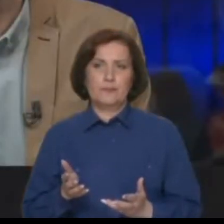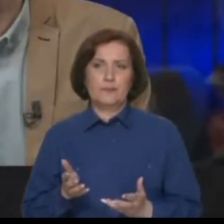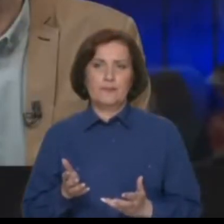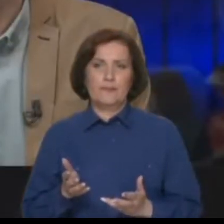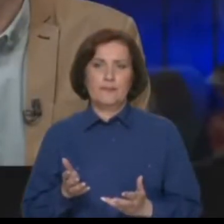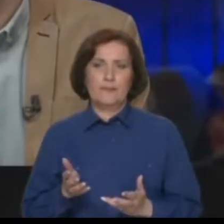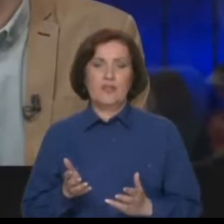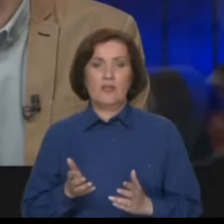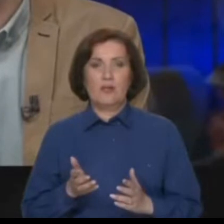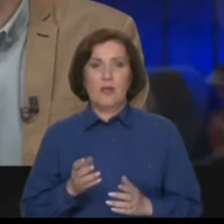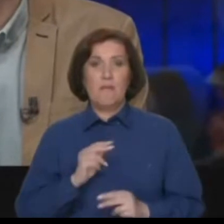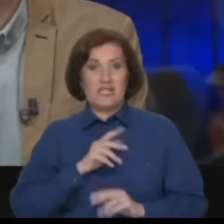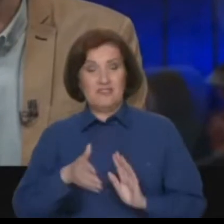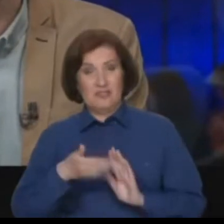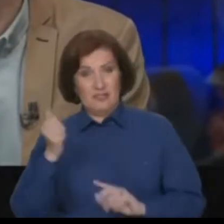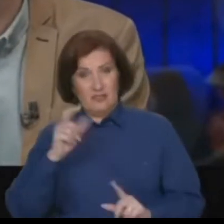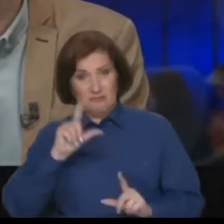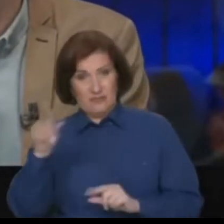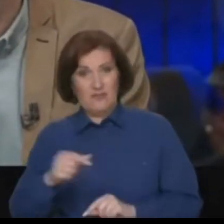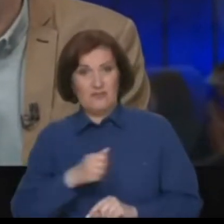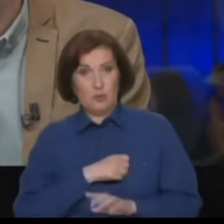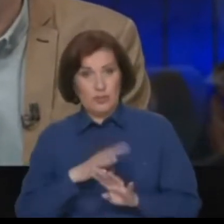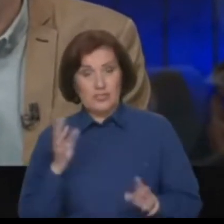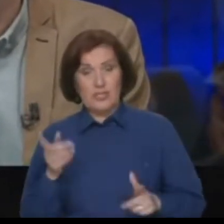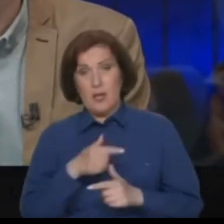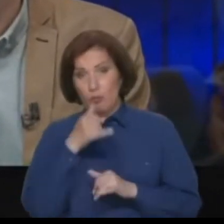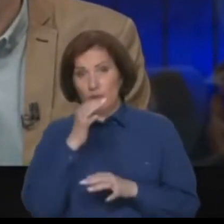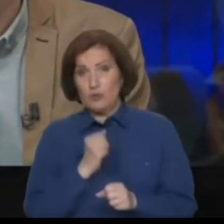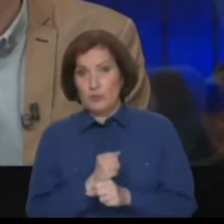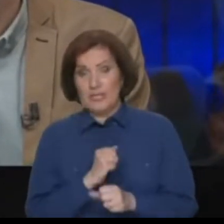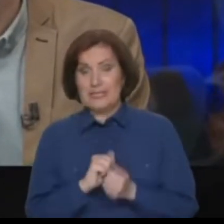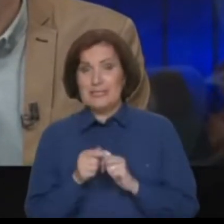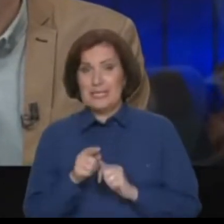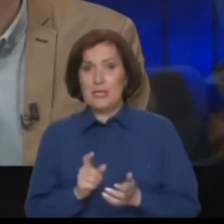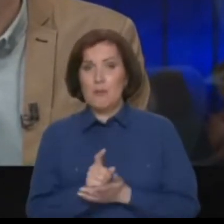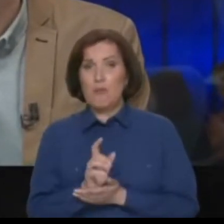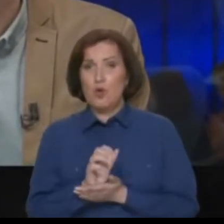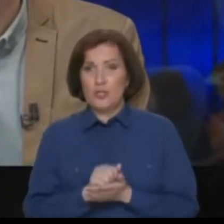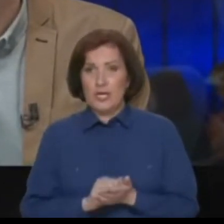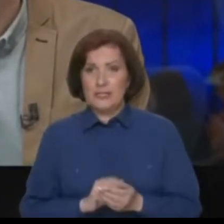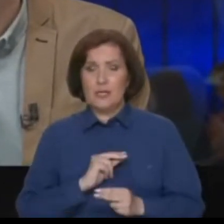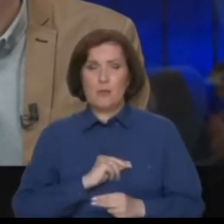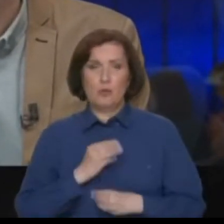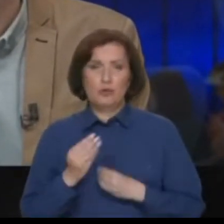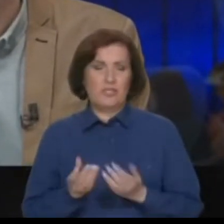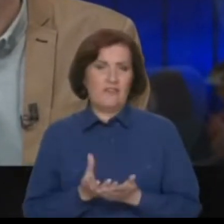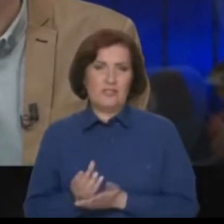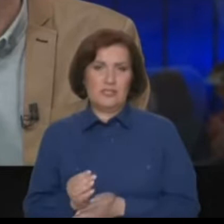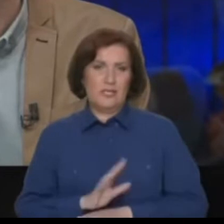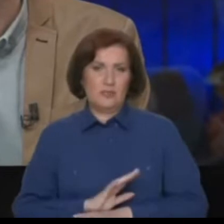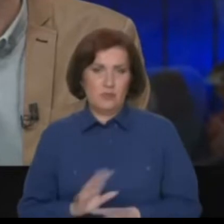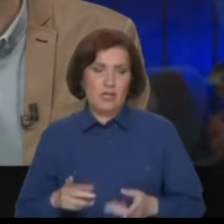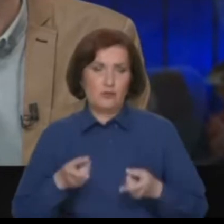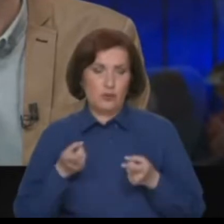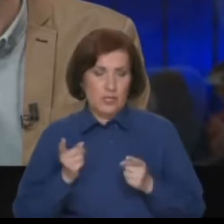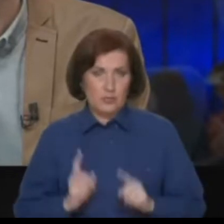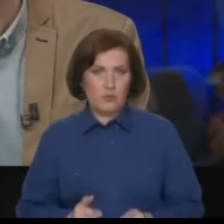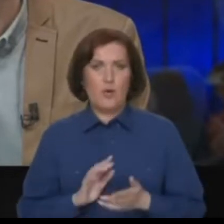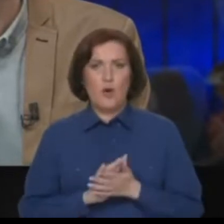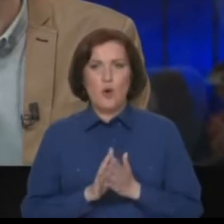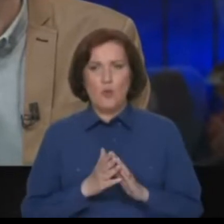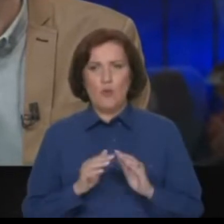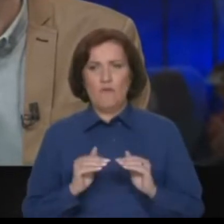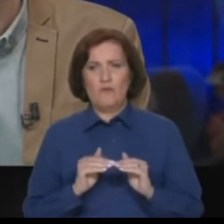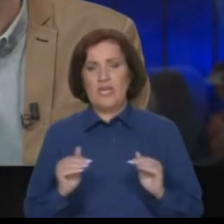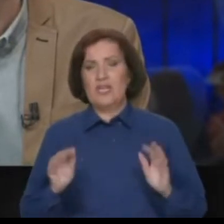викликані в Збройні сили, або не можуть працювати, за них сьогодні податки роботодавець не сплачує. Тому насправді умови